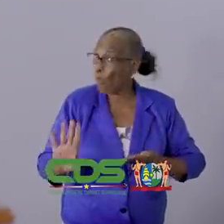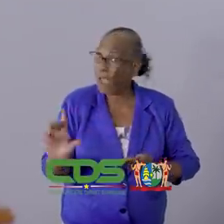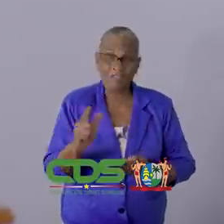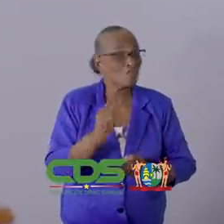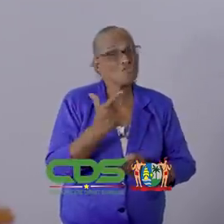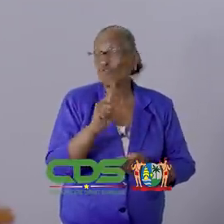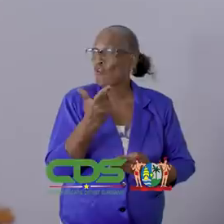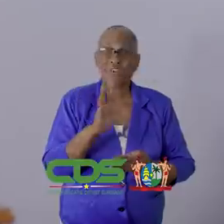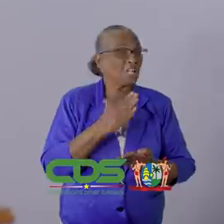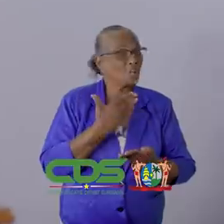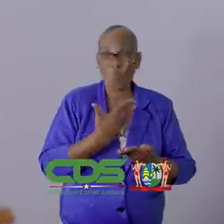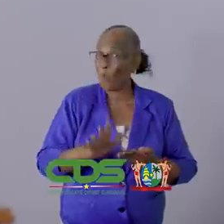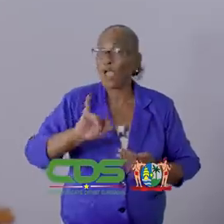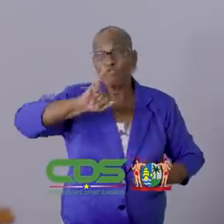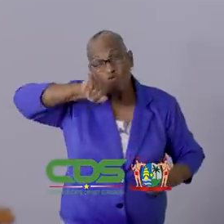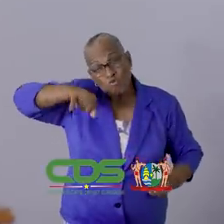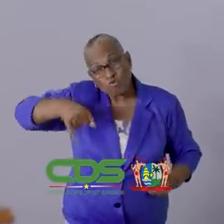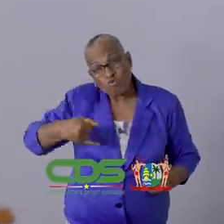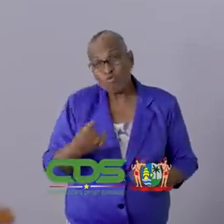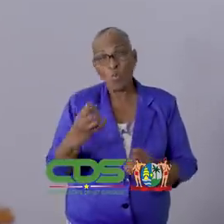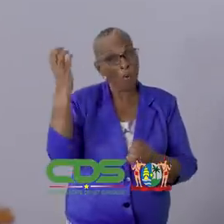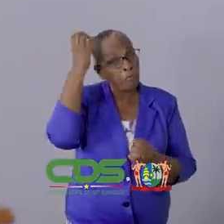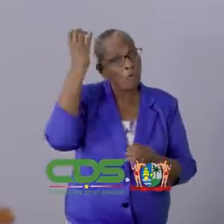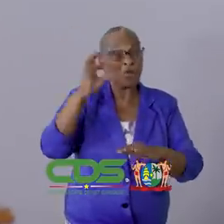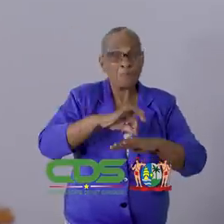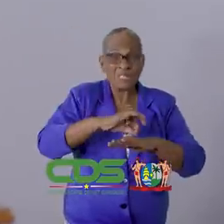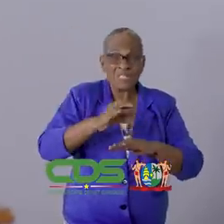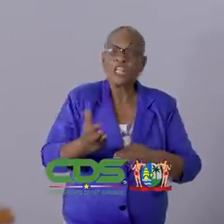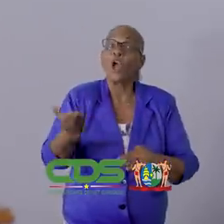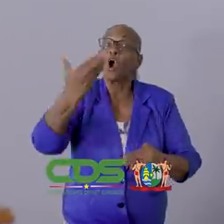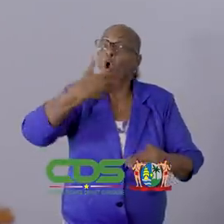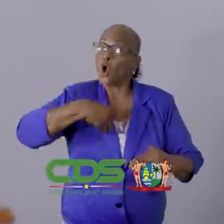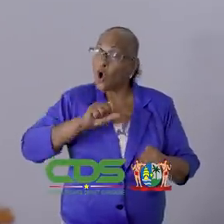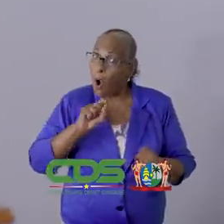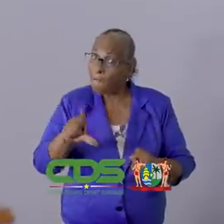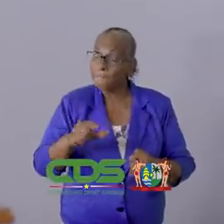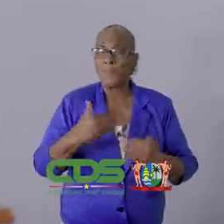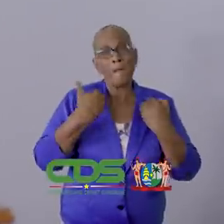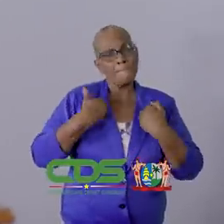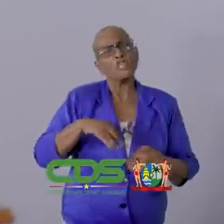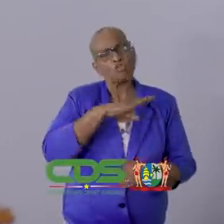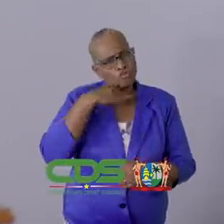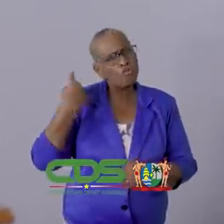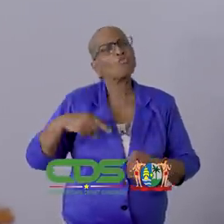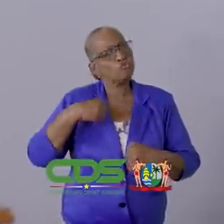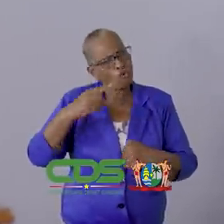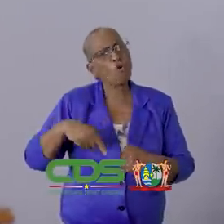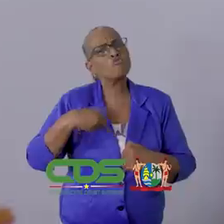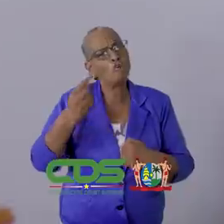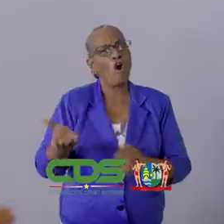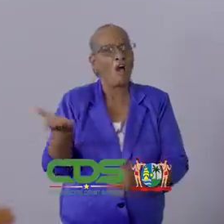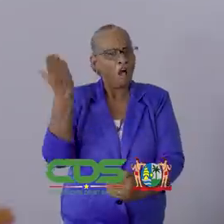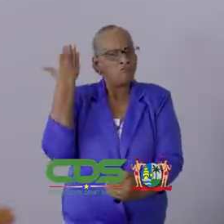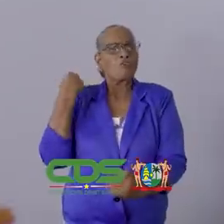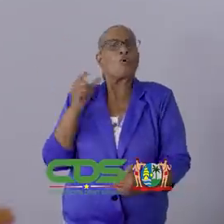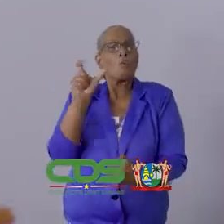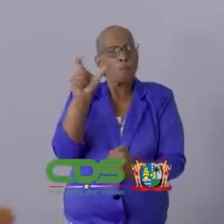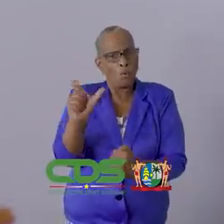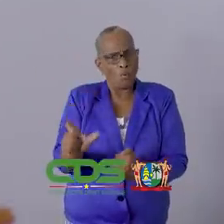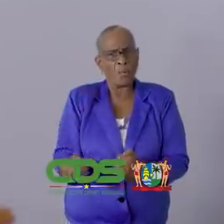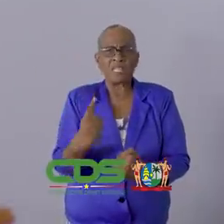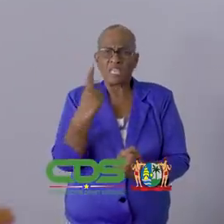voorbij. Er zijn nog steeds nieuwe gevallen. Er zijn nog burgers die overlijden. De afgelopen